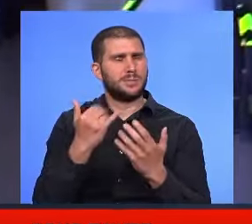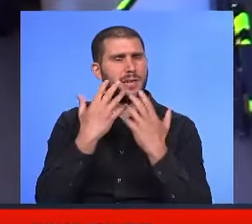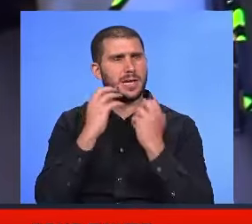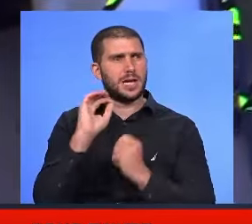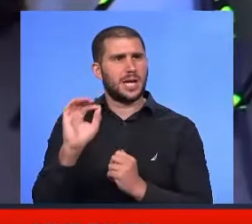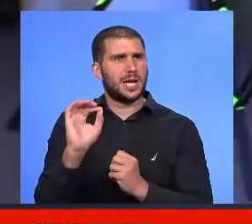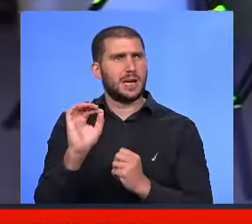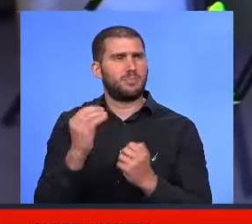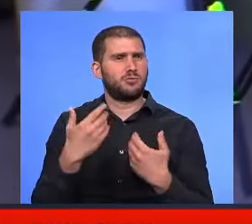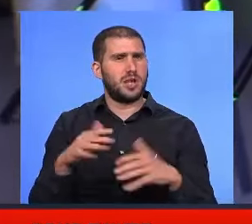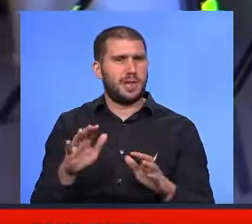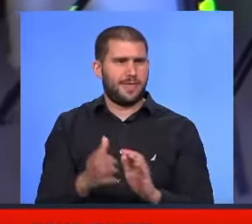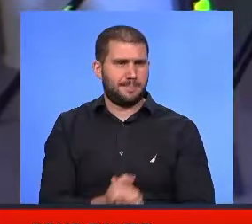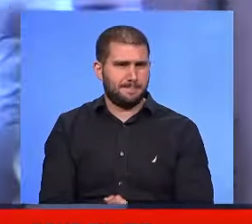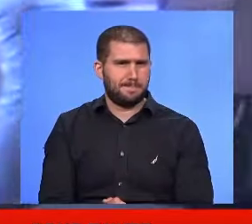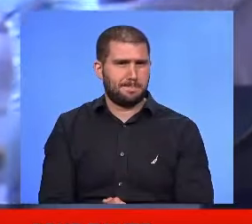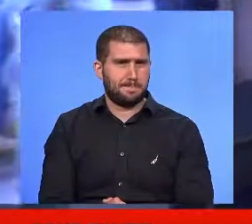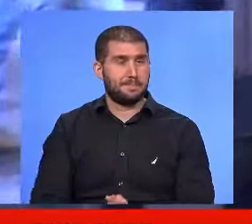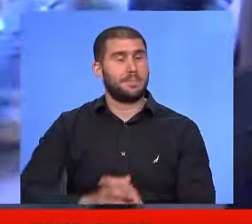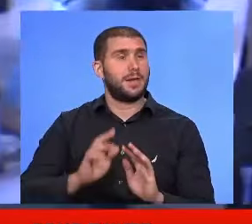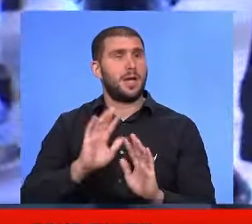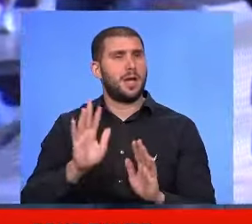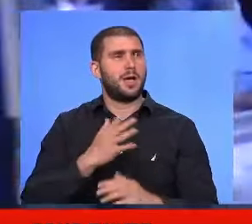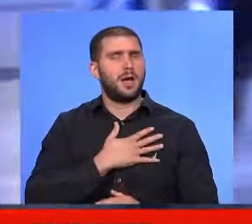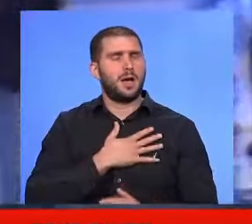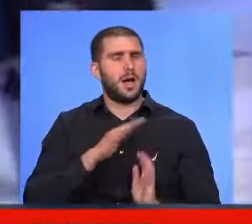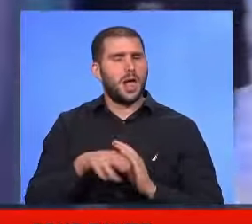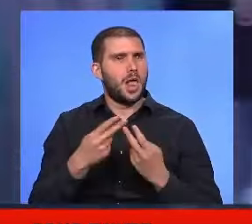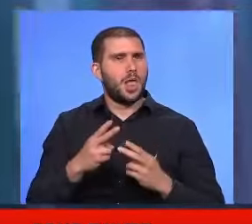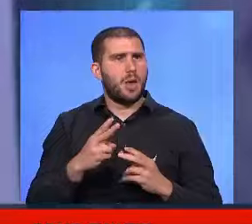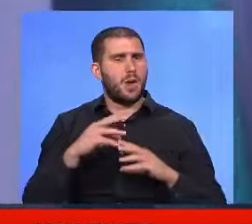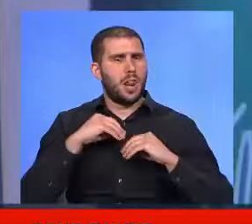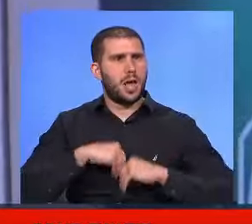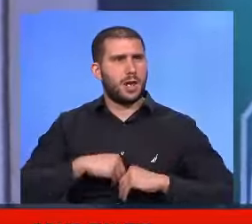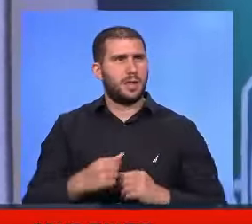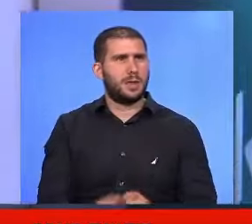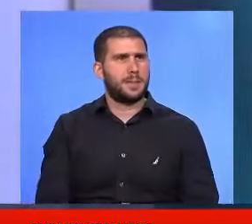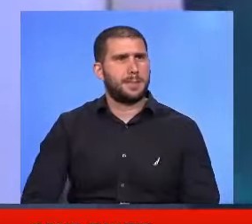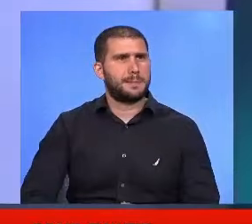יקיריהם שאינם, שום חלל לא יכול היה להכיל.